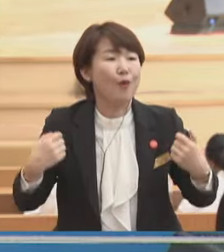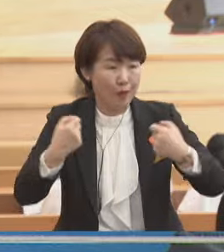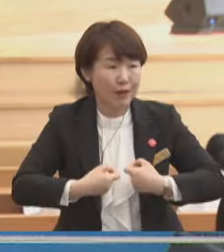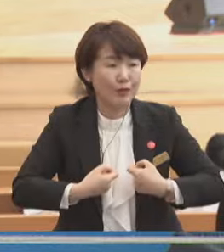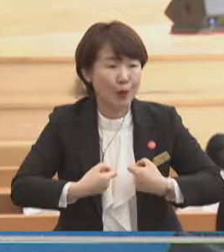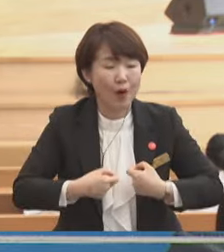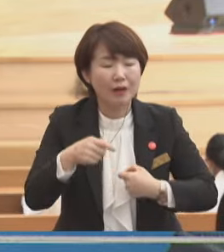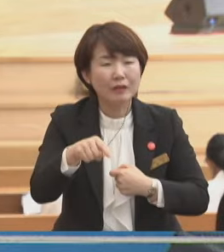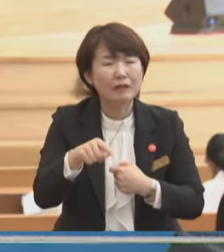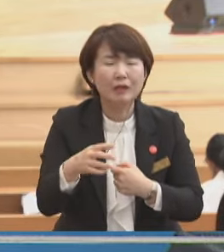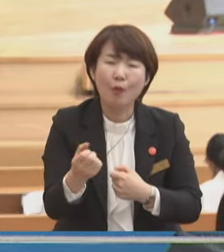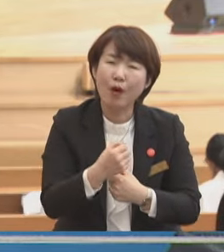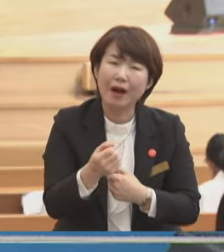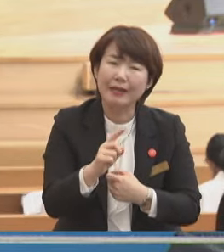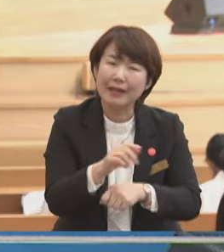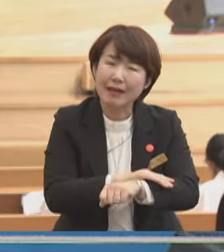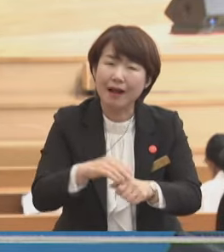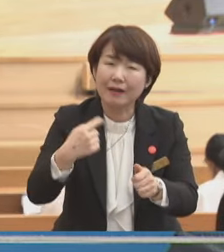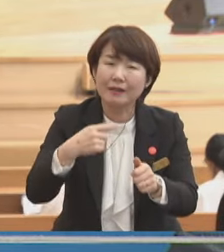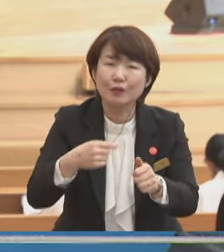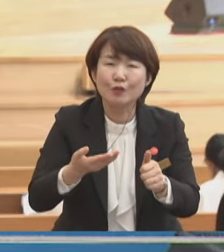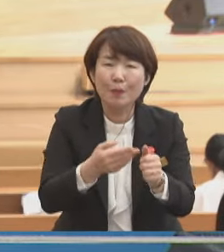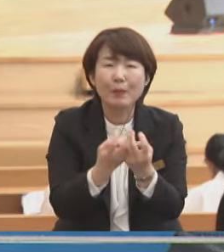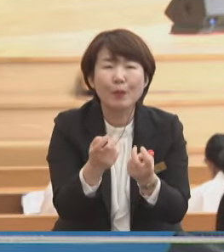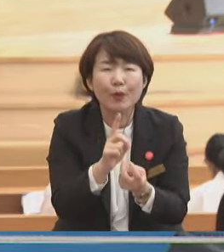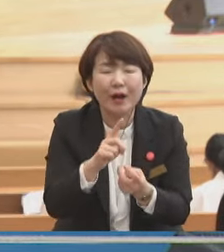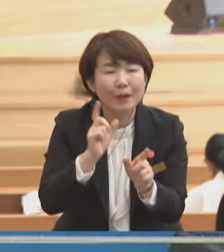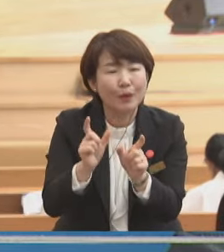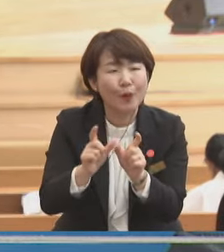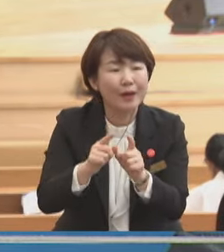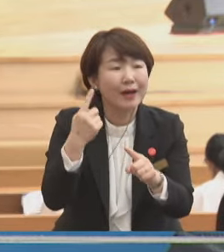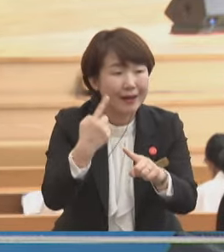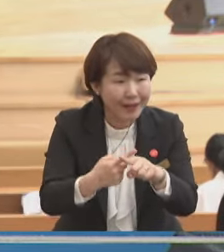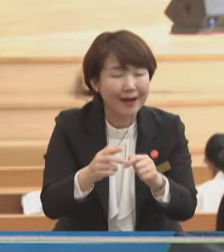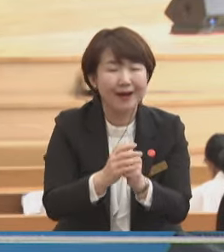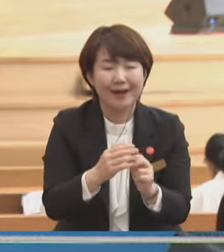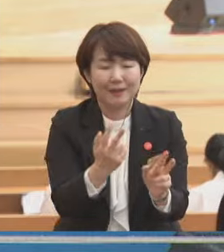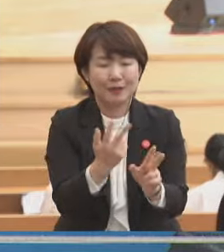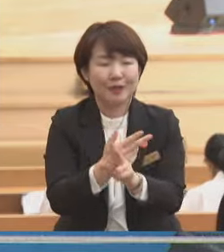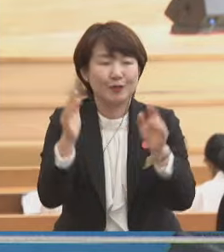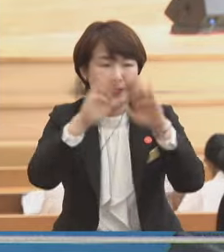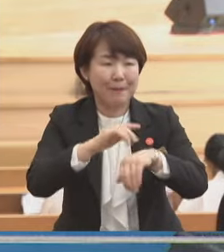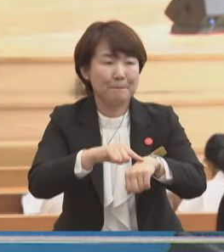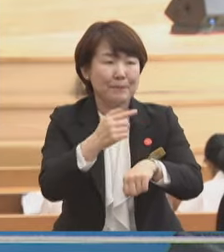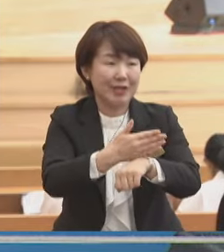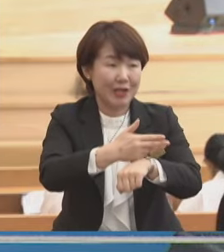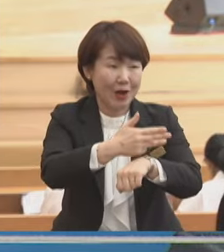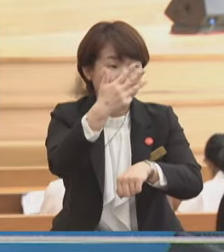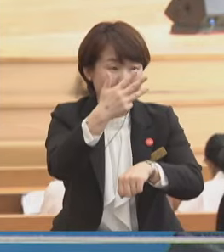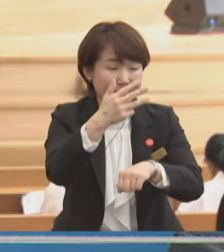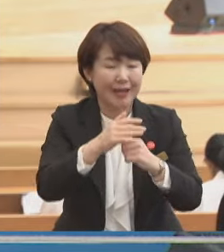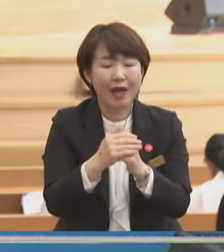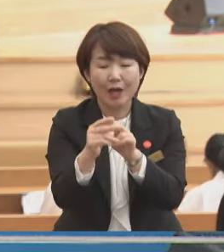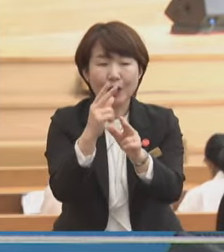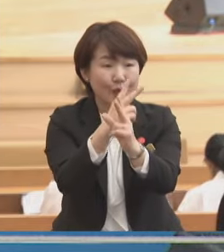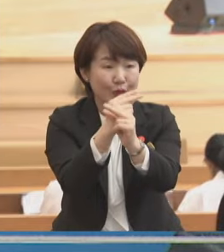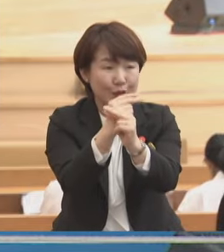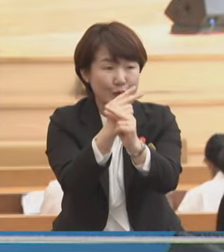참 좋겠다 어떻하면 좋으냐 해서 매주일 저녁 8시에 온라인 줌으로 모이는